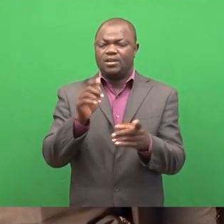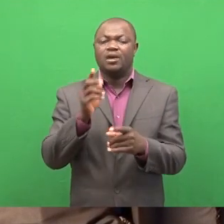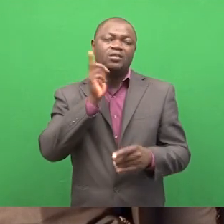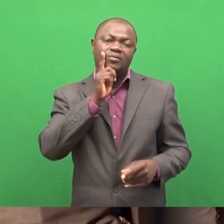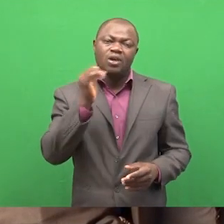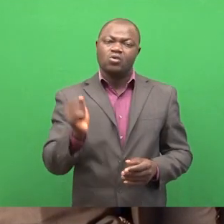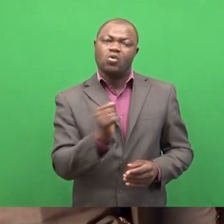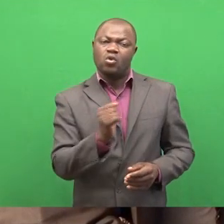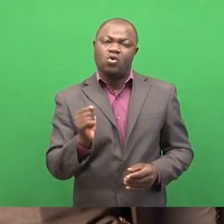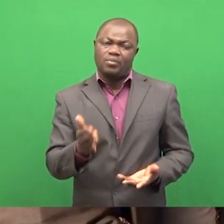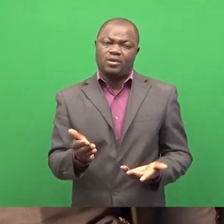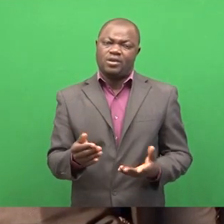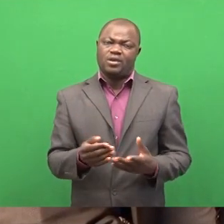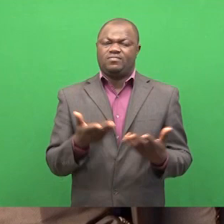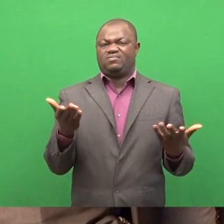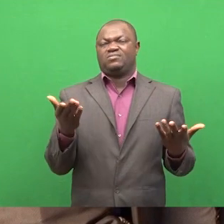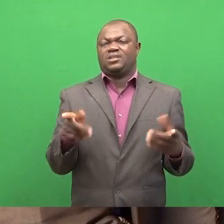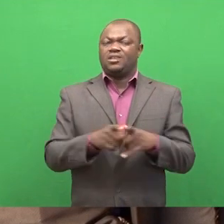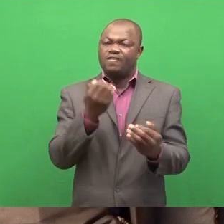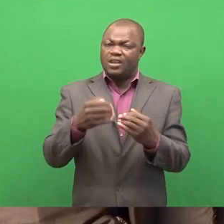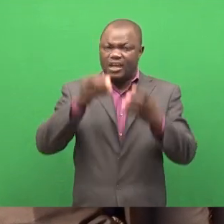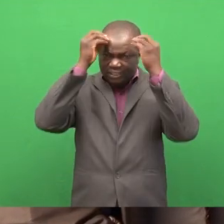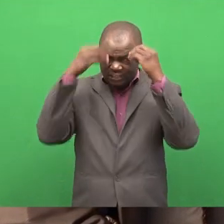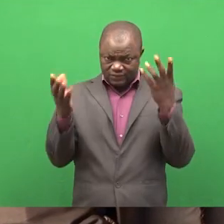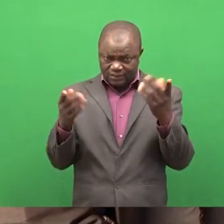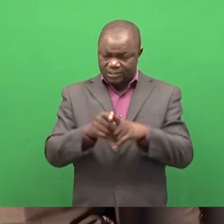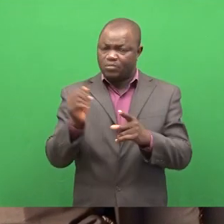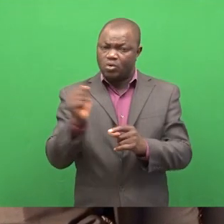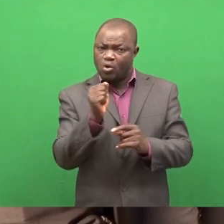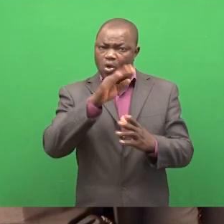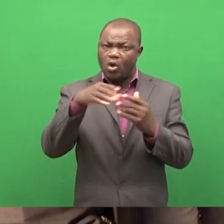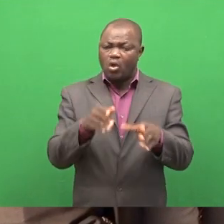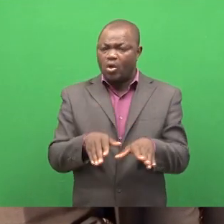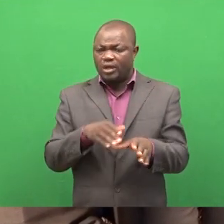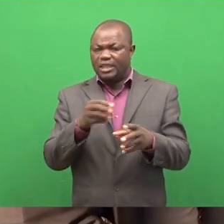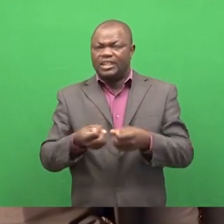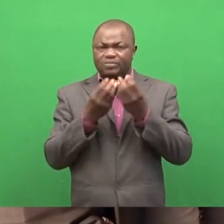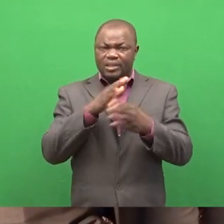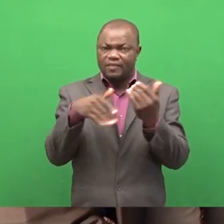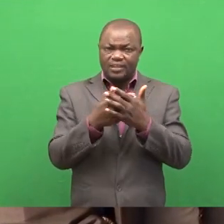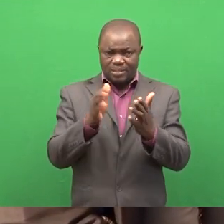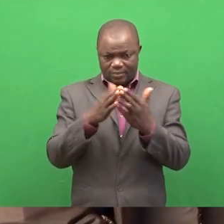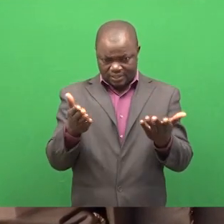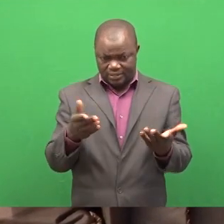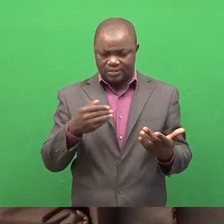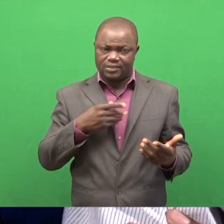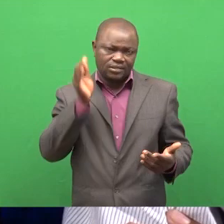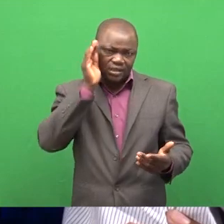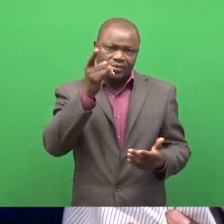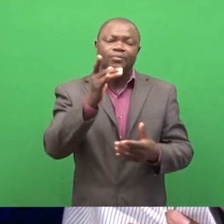masara vana sekuru saka vana ivava vakarega kuziva vana gogo nana sekuru pamwe havagoni kunyatsobetsera ndikuya kwauri